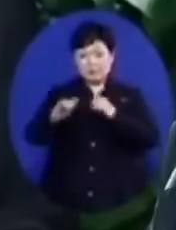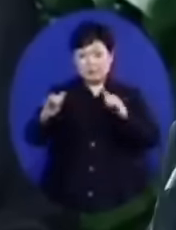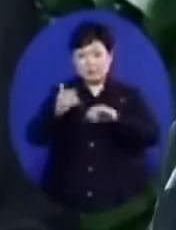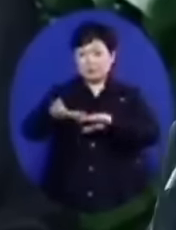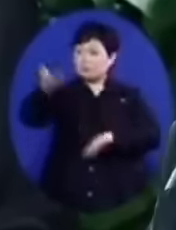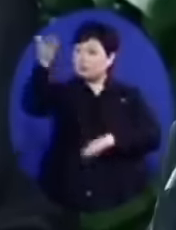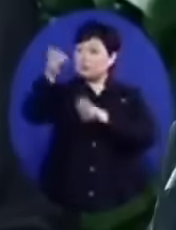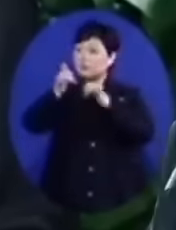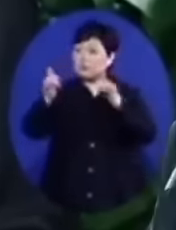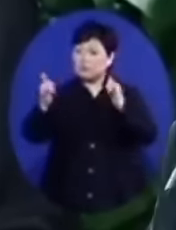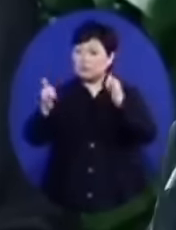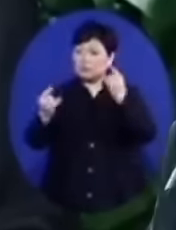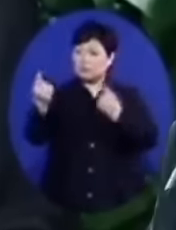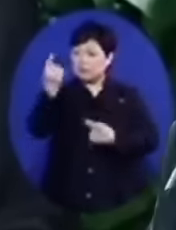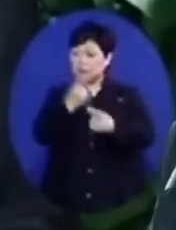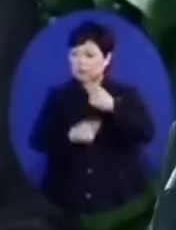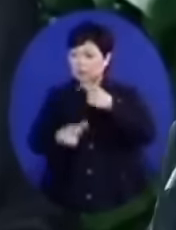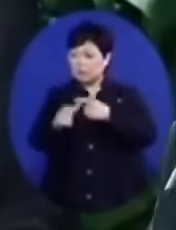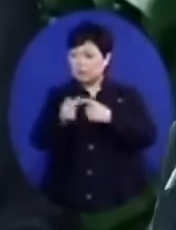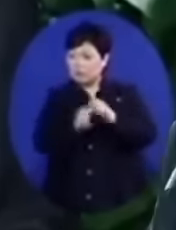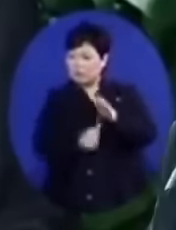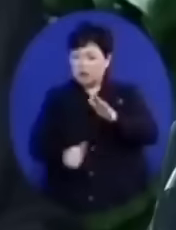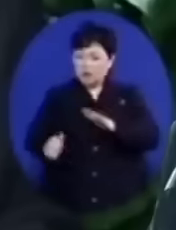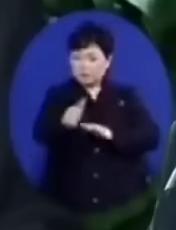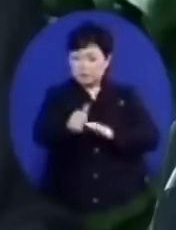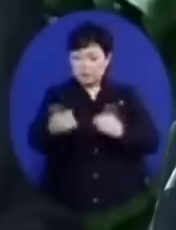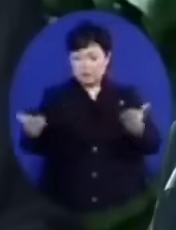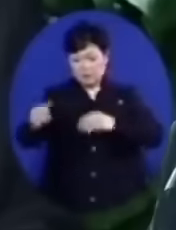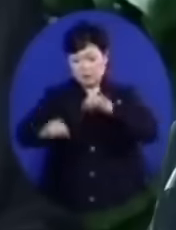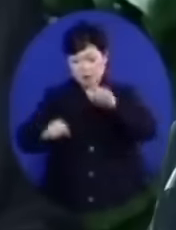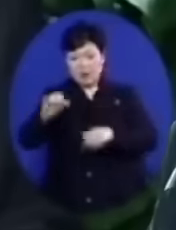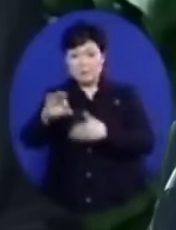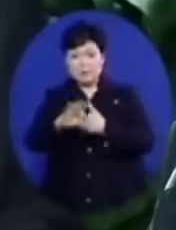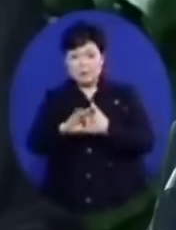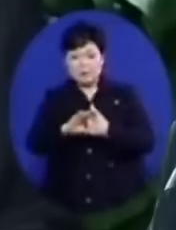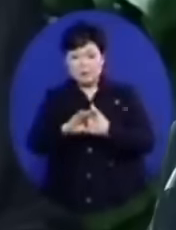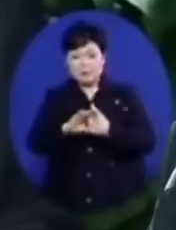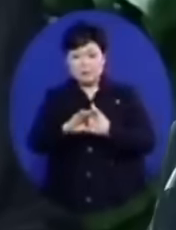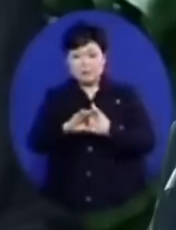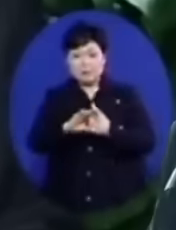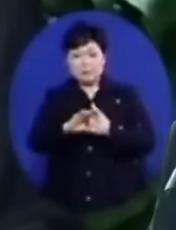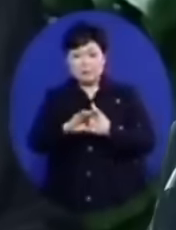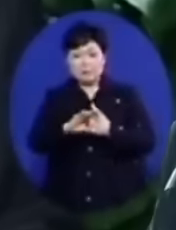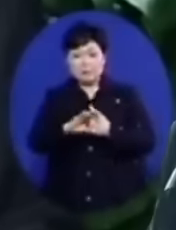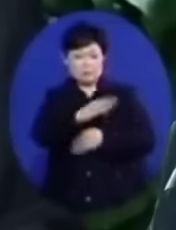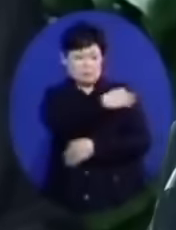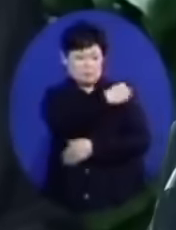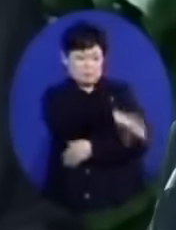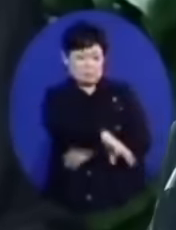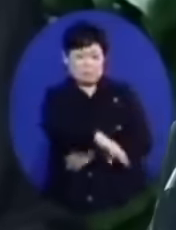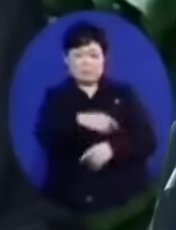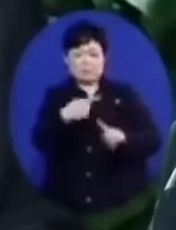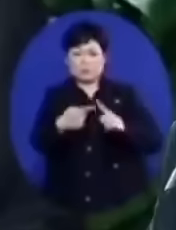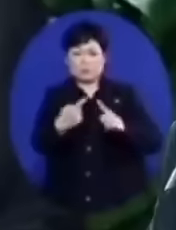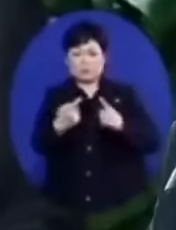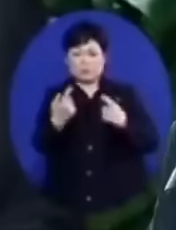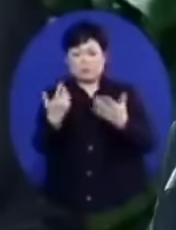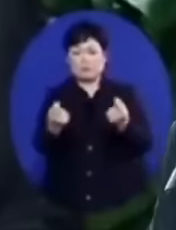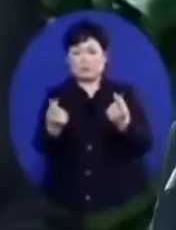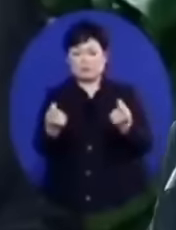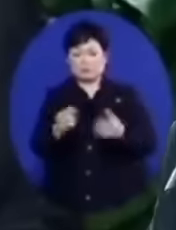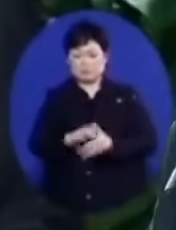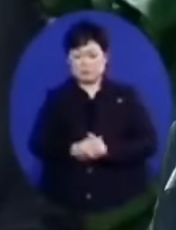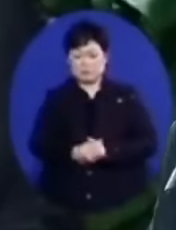높은 사람보다 앞서서 나가고 마음대로 행하면 계급장이 떨어지는 것입니다.